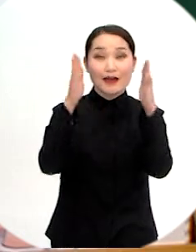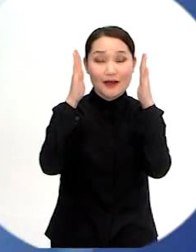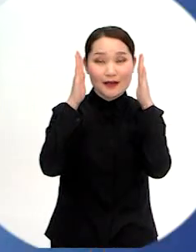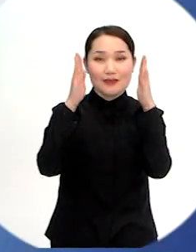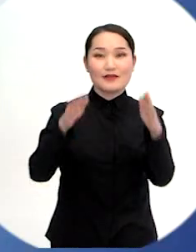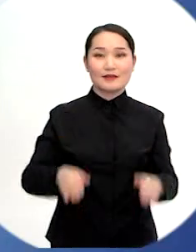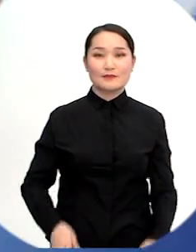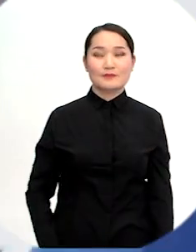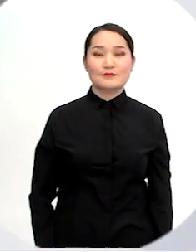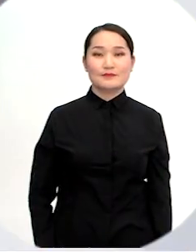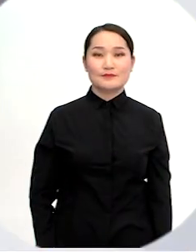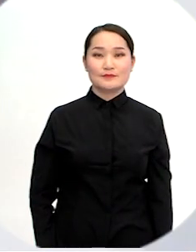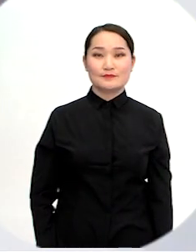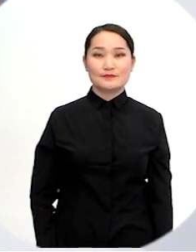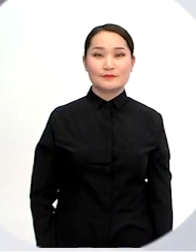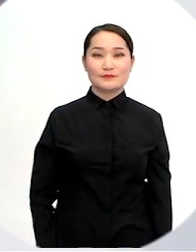сонсоорой.